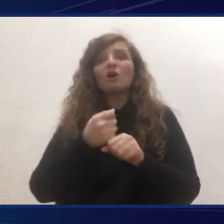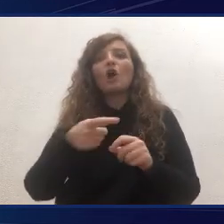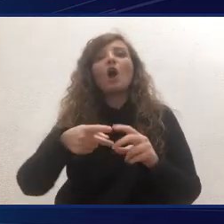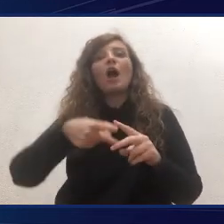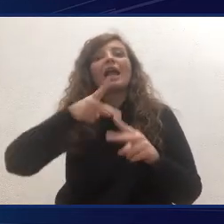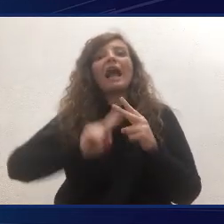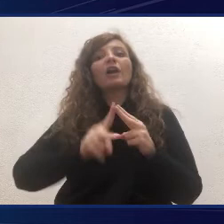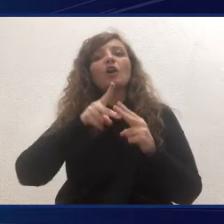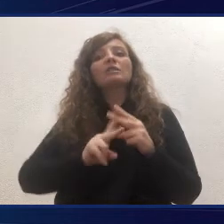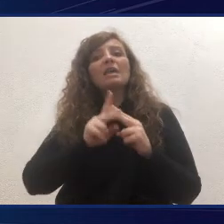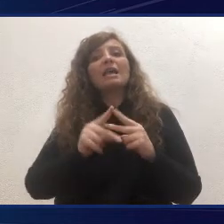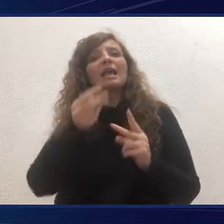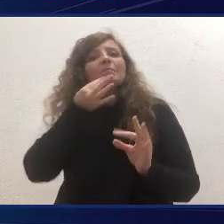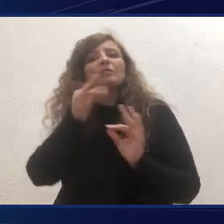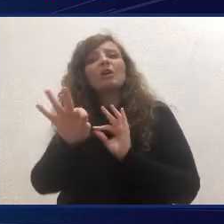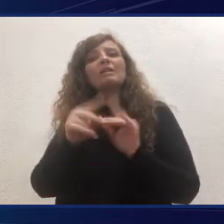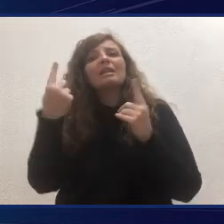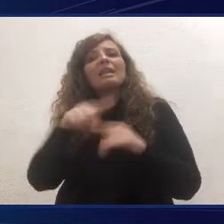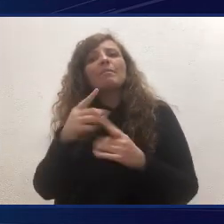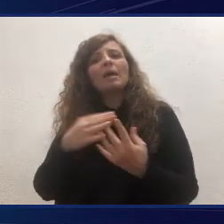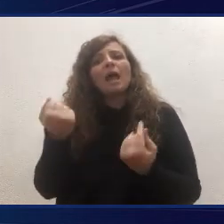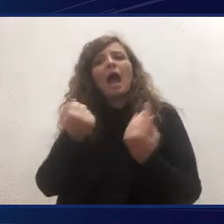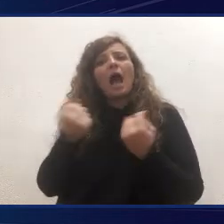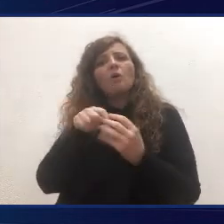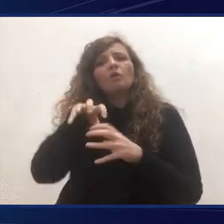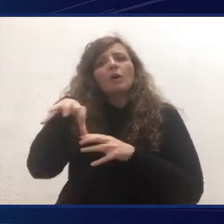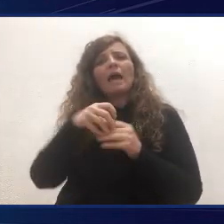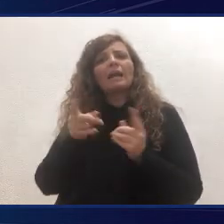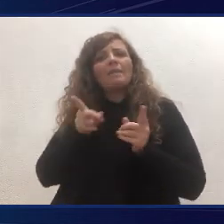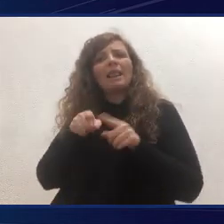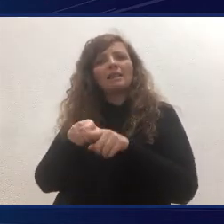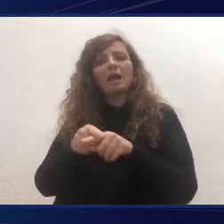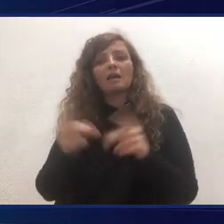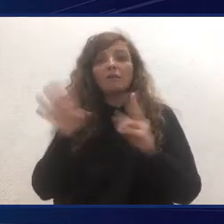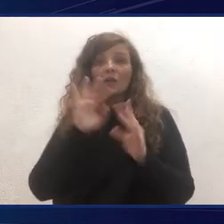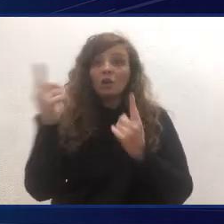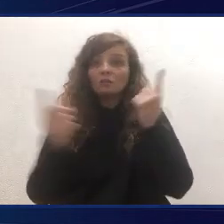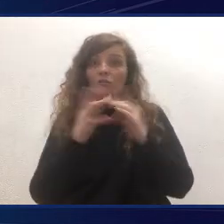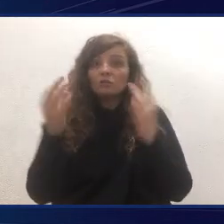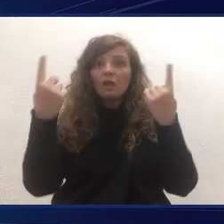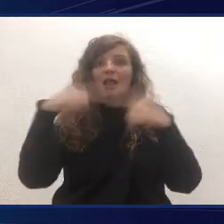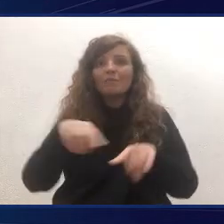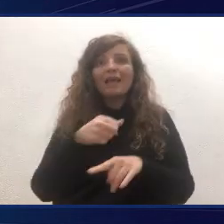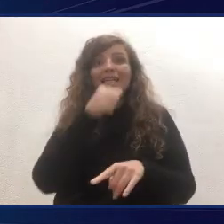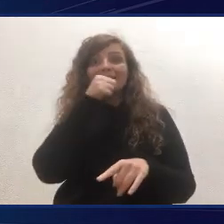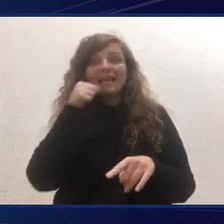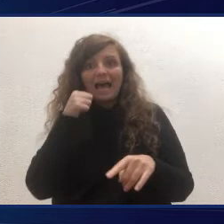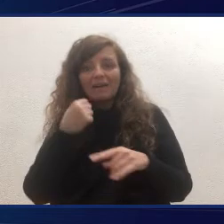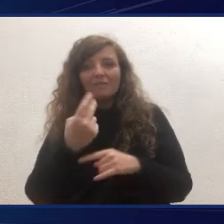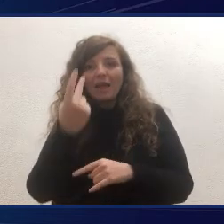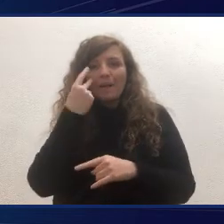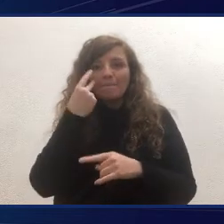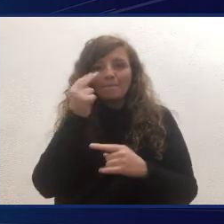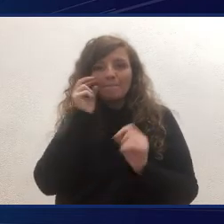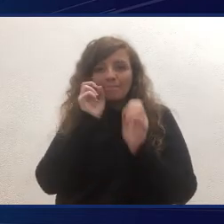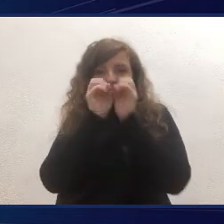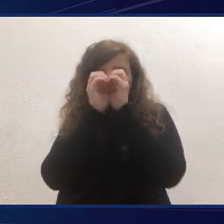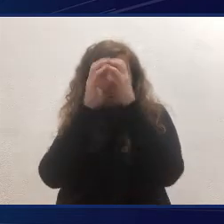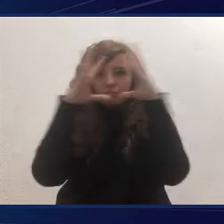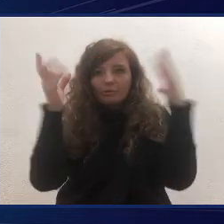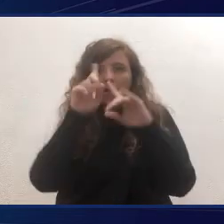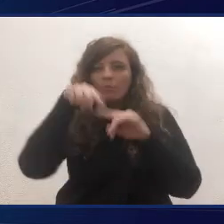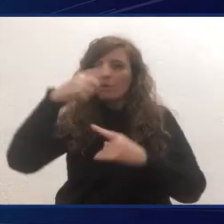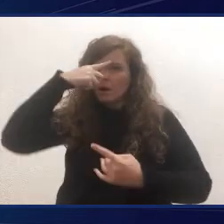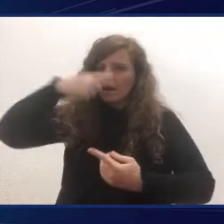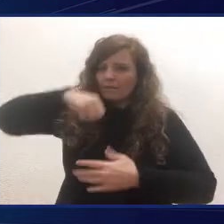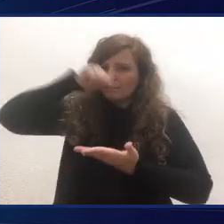una carrozzeria specializzata del recupero di autocarri militari. In una situazione del genere c'è bisogno di visione